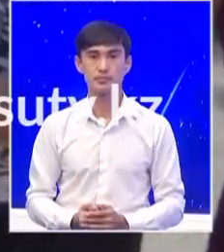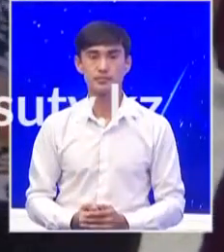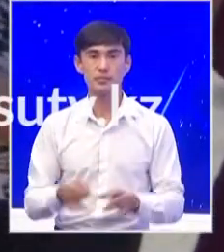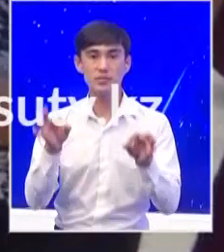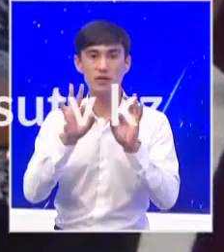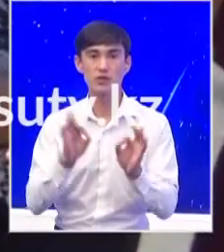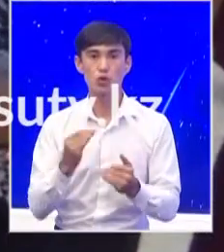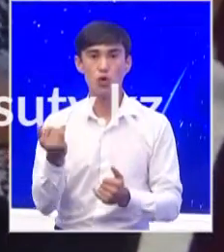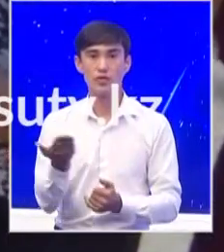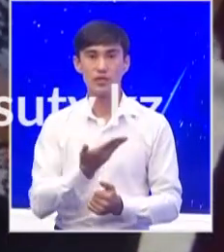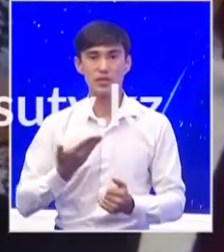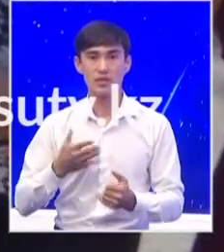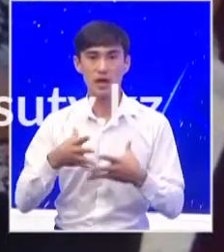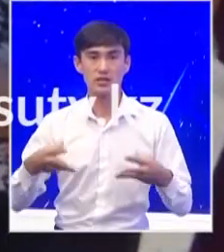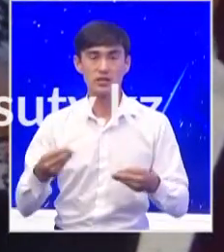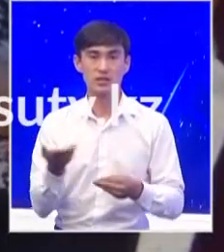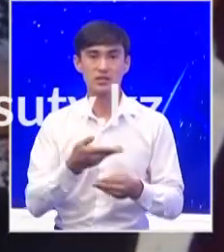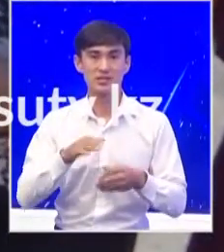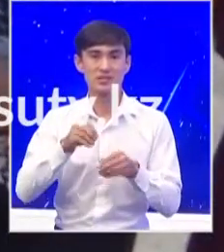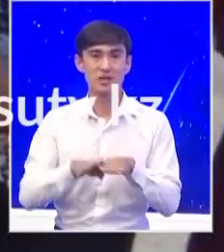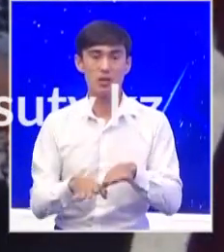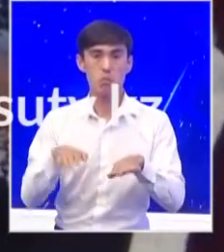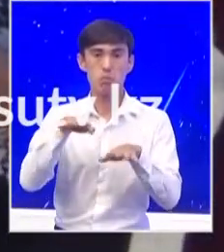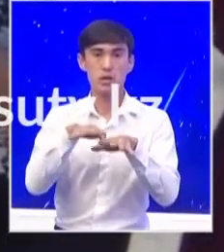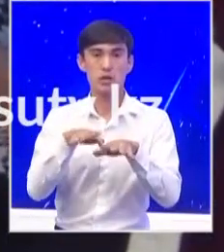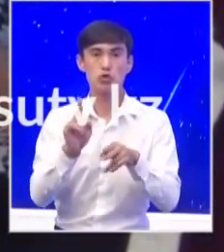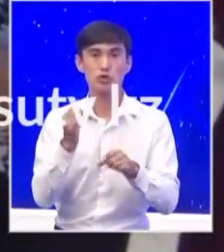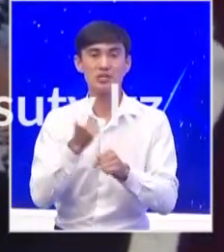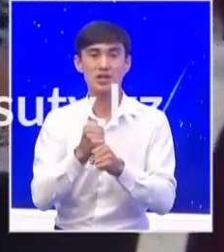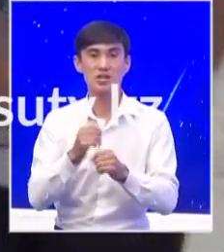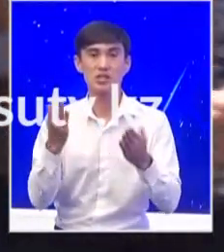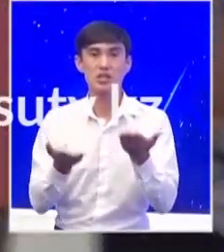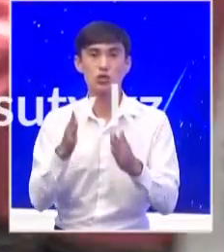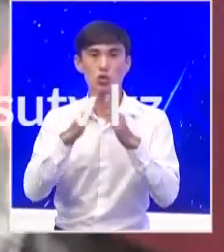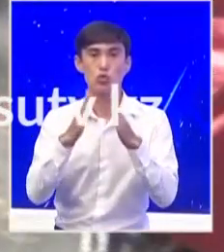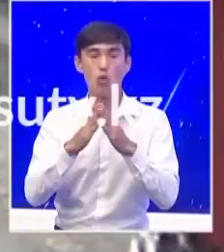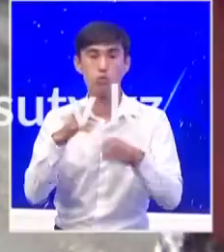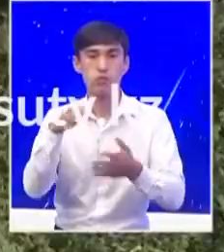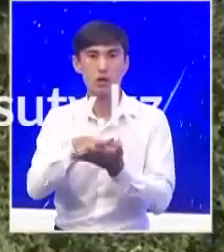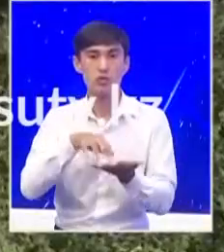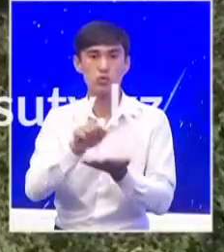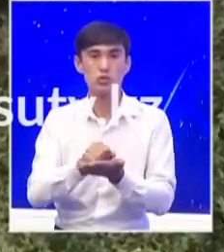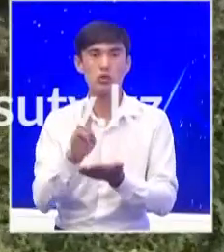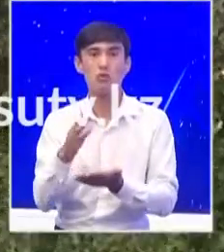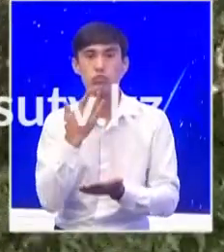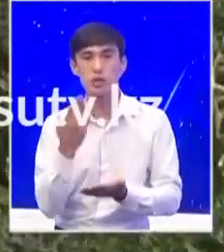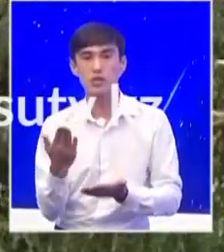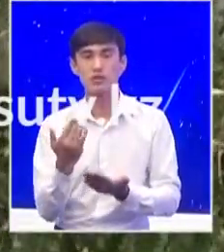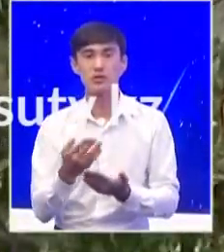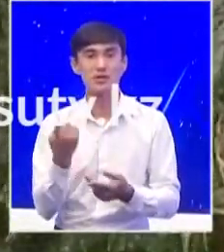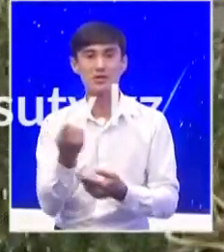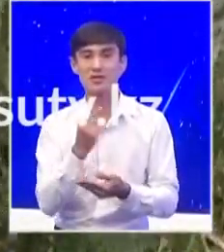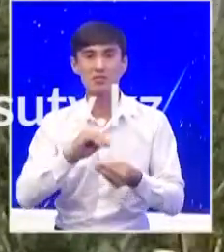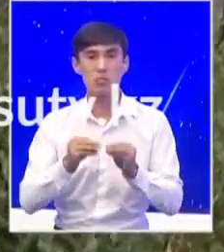Весной нас затопило. Вода была везде. Что нам делать, если дом разрушится? И с кого спрашивать? Это не единственная